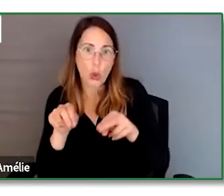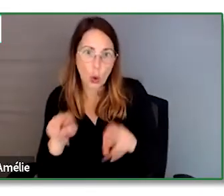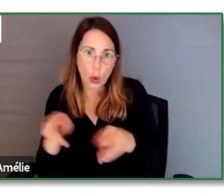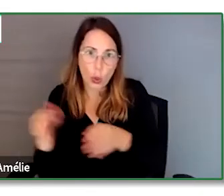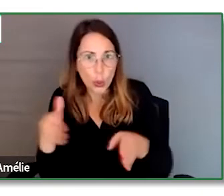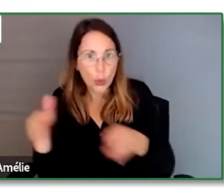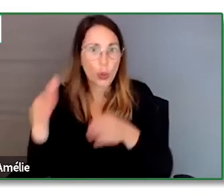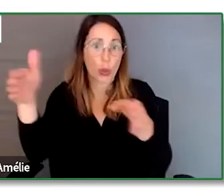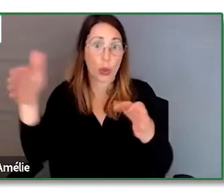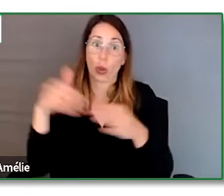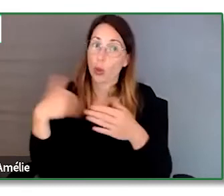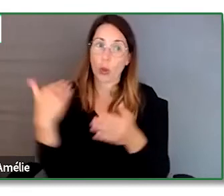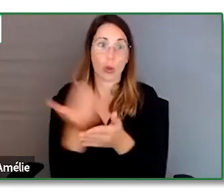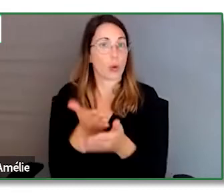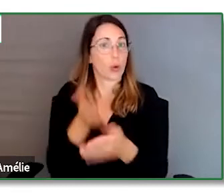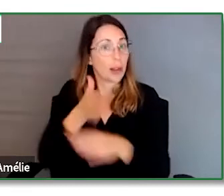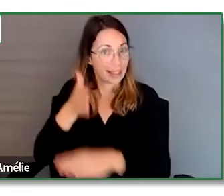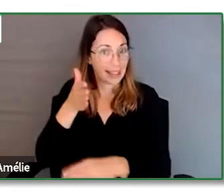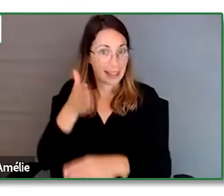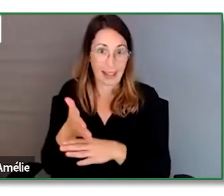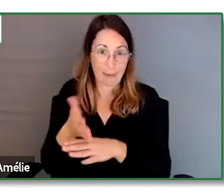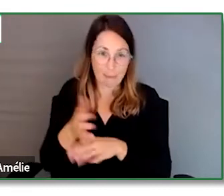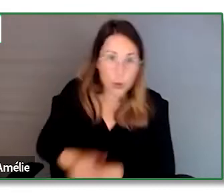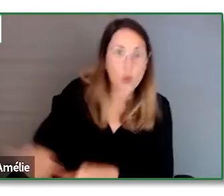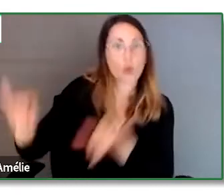accessible pour tous.